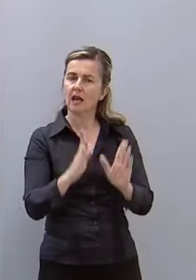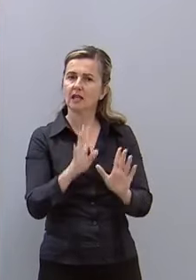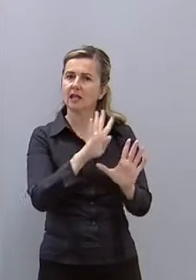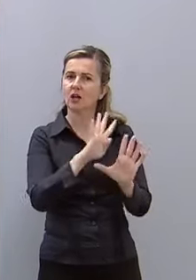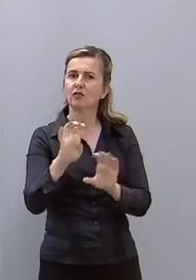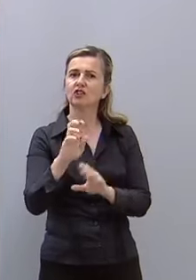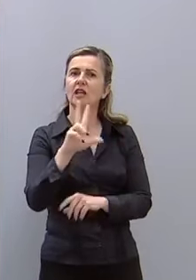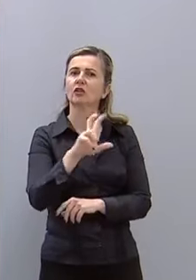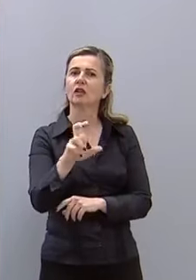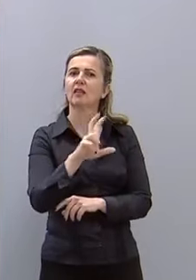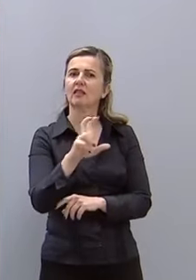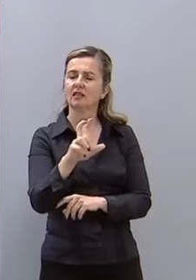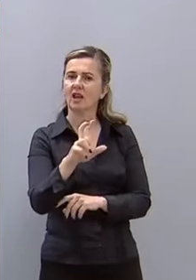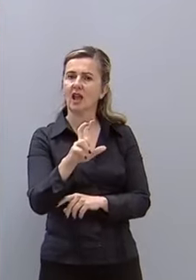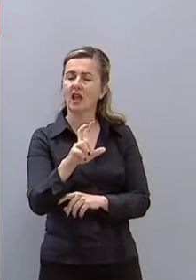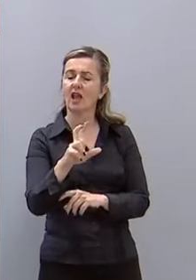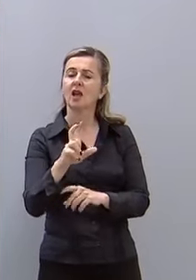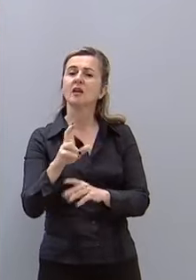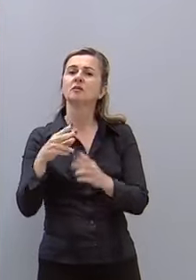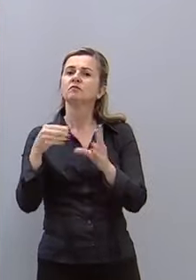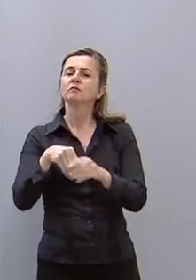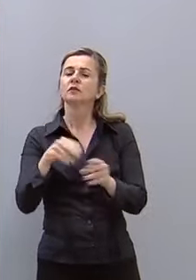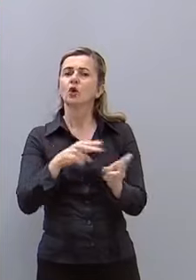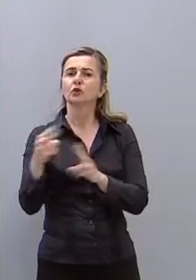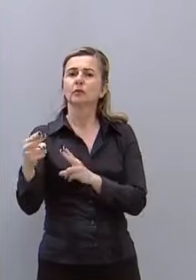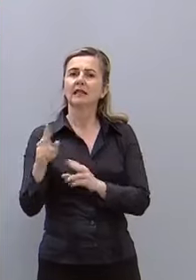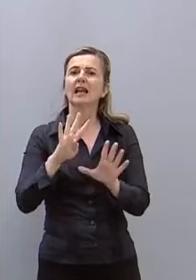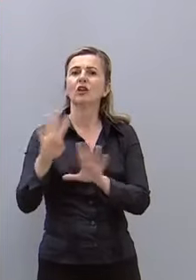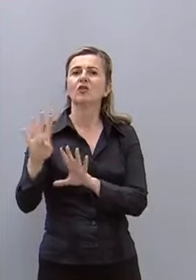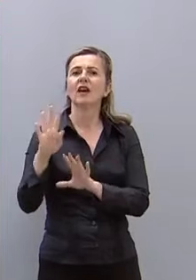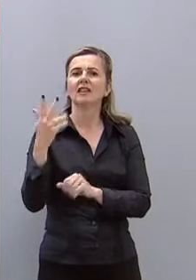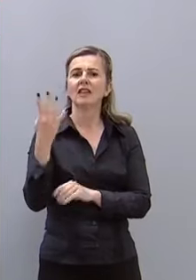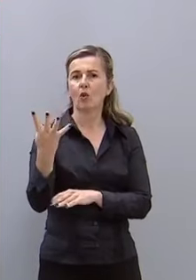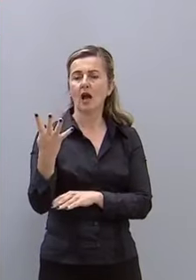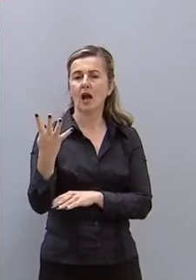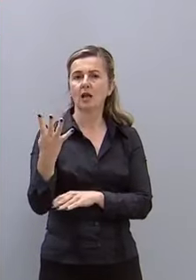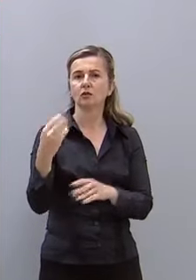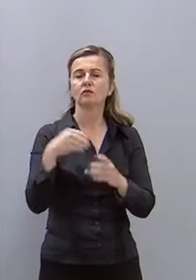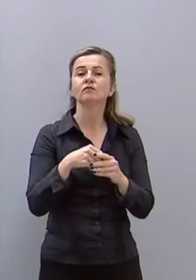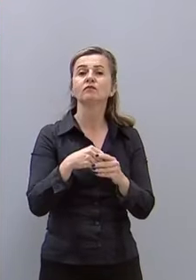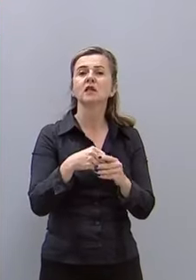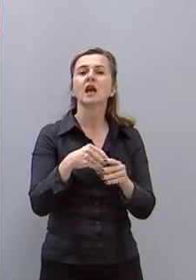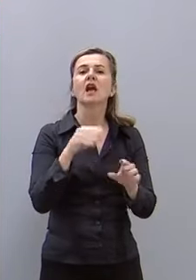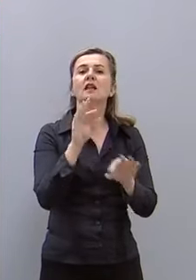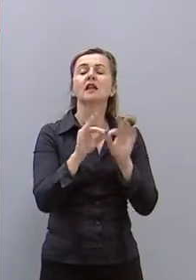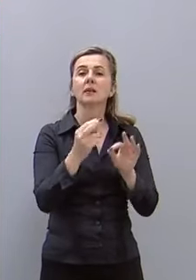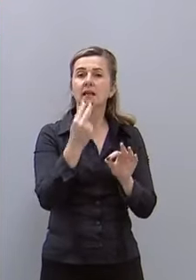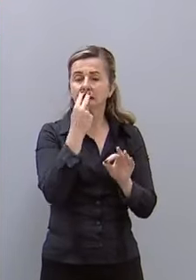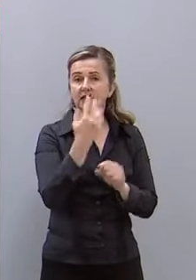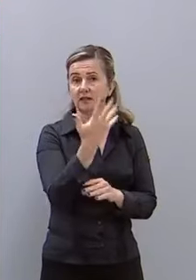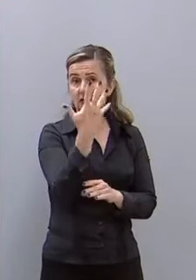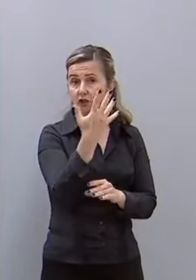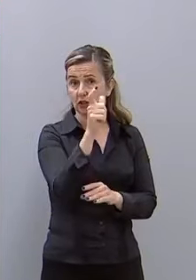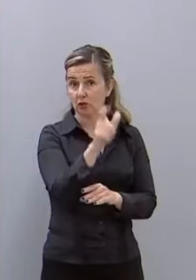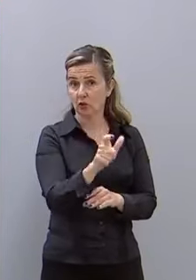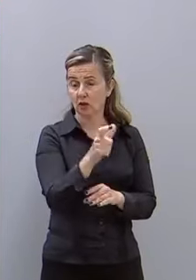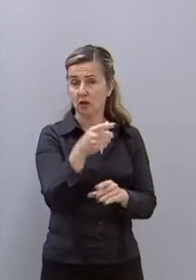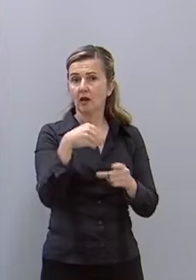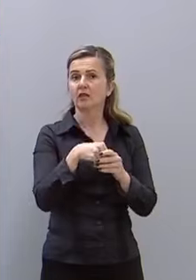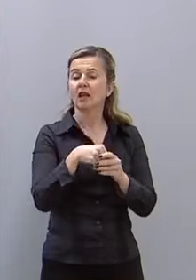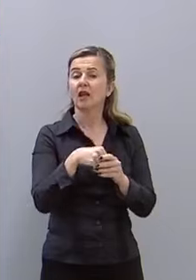933 casi ricoverati in ospedale sono 94 in terapia intensiva abbiamo cinque persone presso